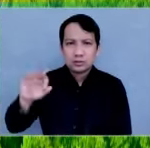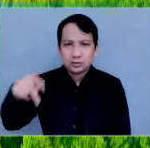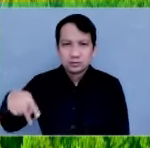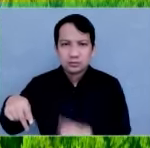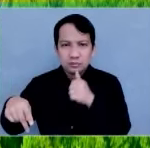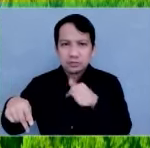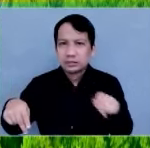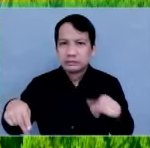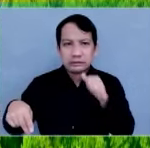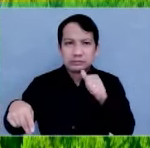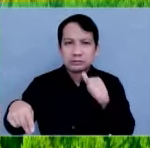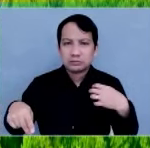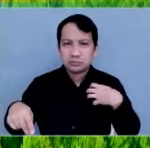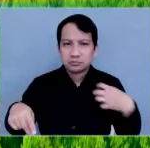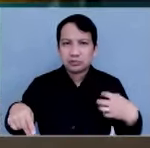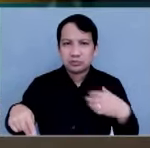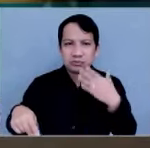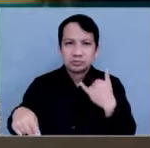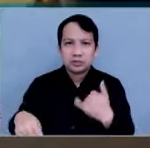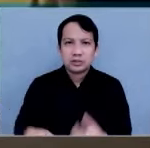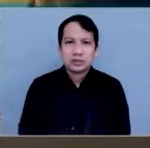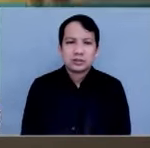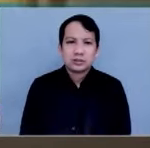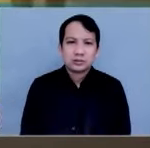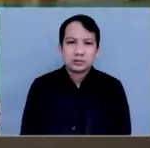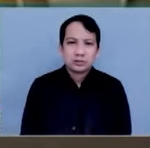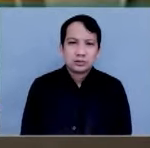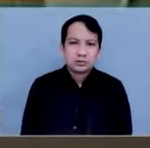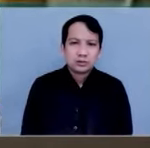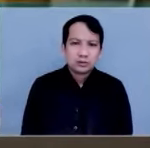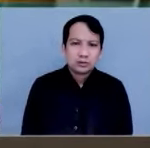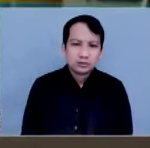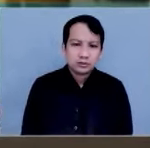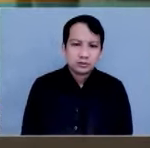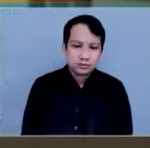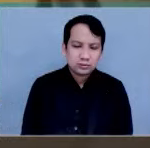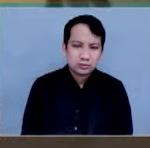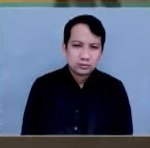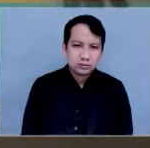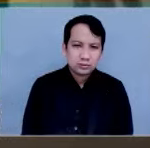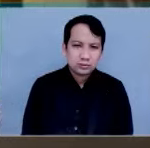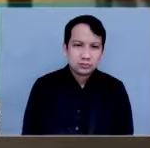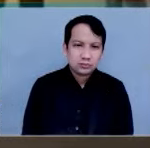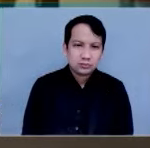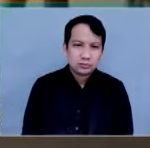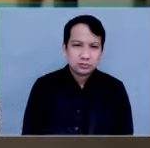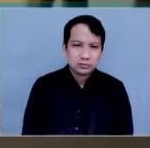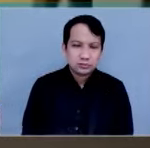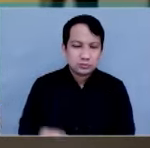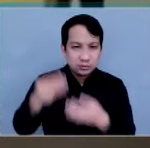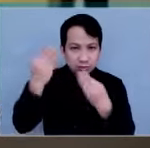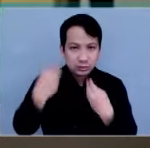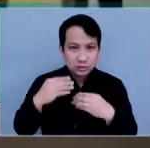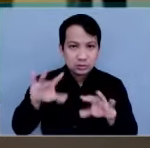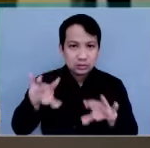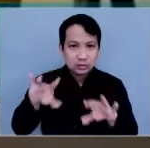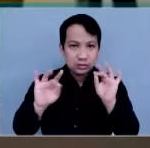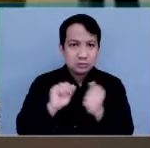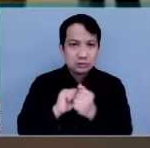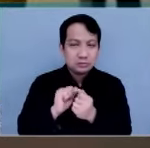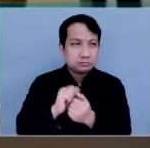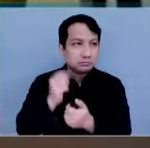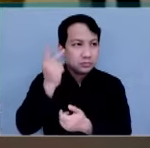pulis? Well, honestly, ang unang nag-broach sa amin yung option na yan, although we know that,